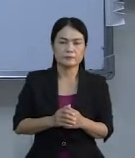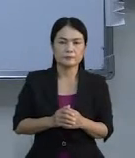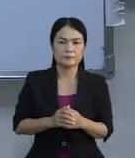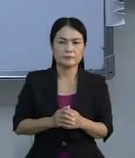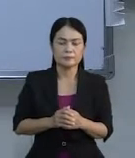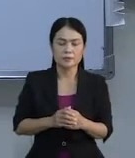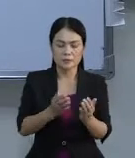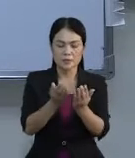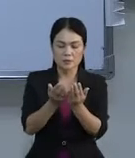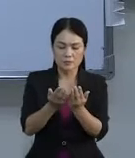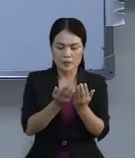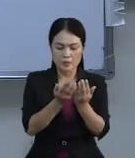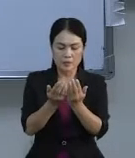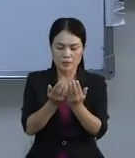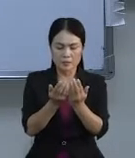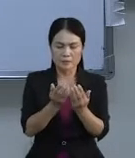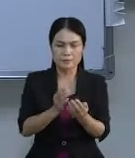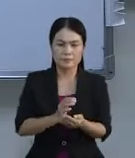an